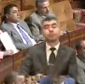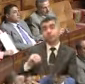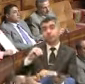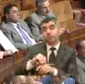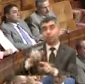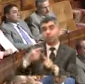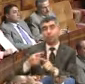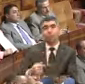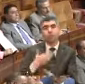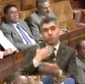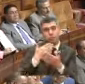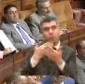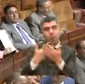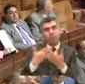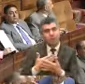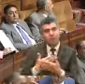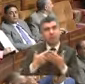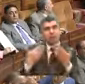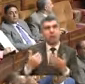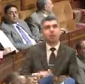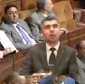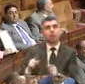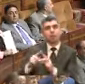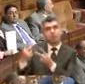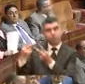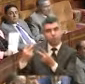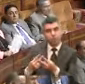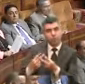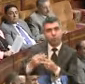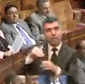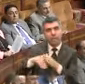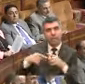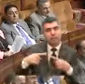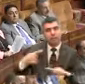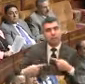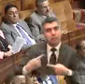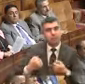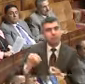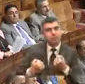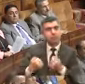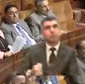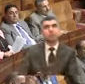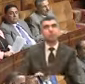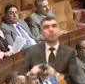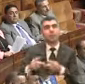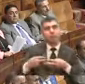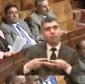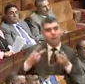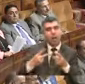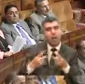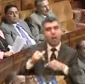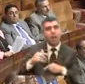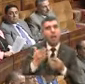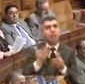الوزير، كنشكروك الصباح على تلبيه الدعوه ديال الفريق ديال حزب الاسره والمعاصره في الاجتماع ديال الفريق، ومديناكم بواحد المجموعه ديال المعطيات